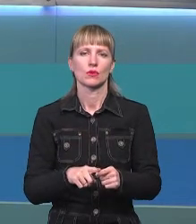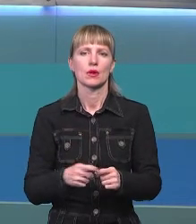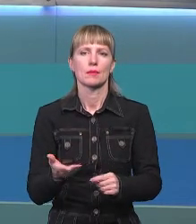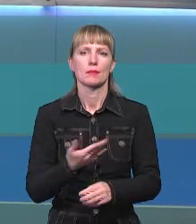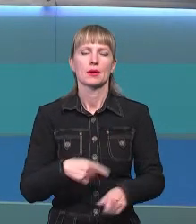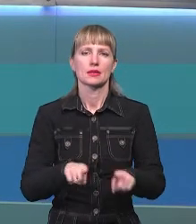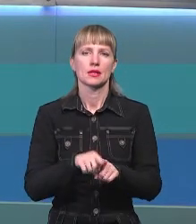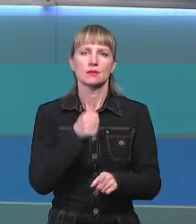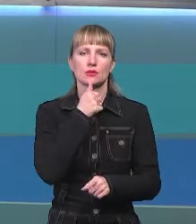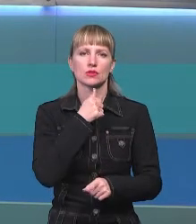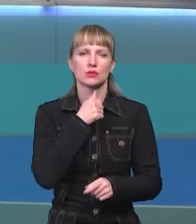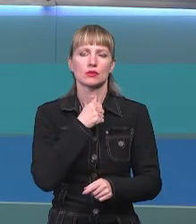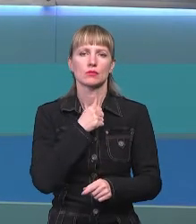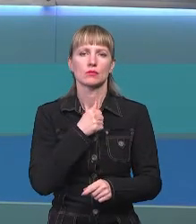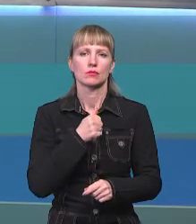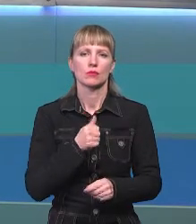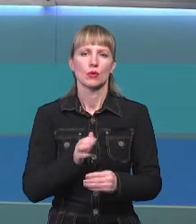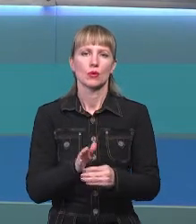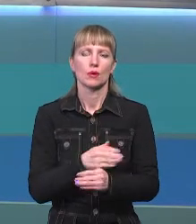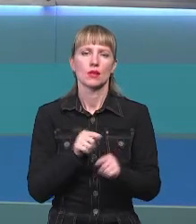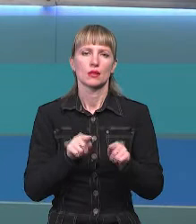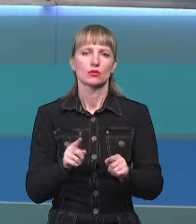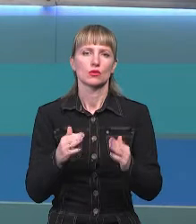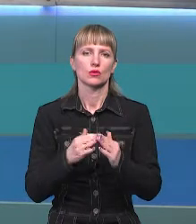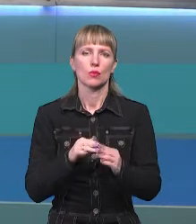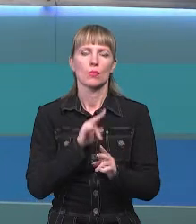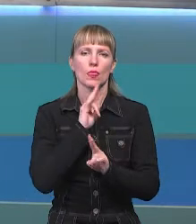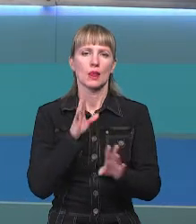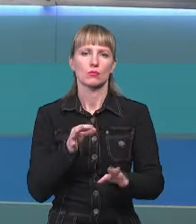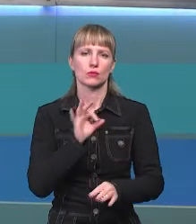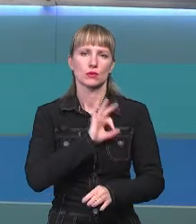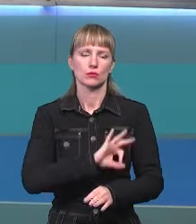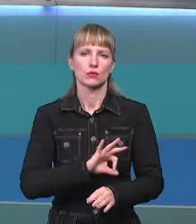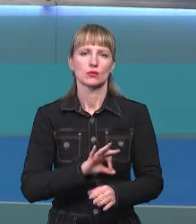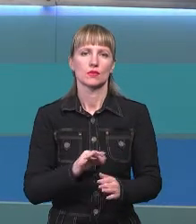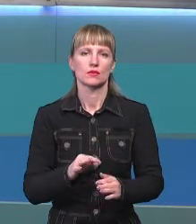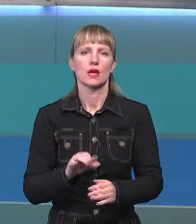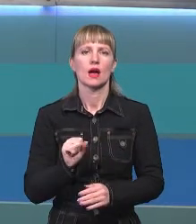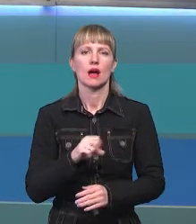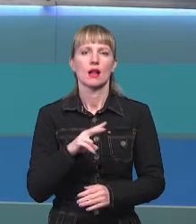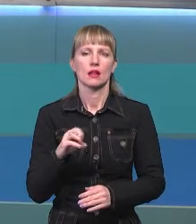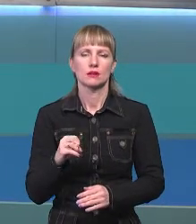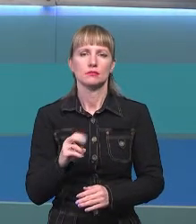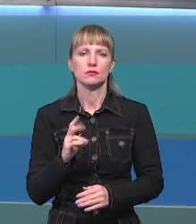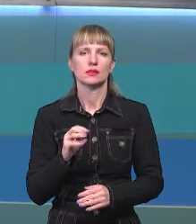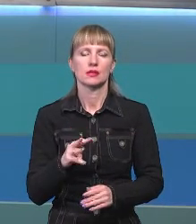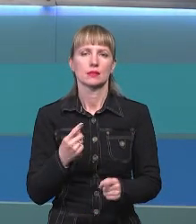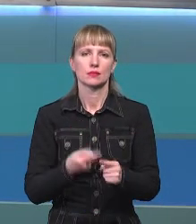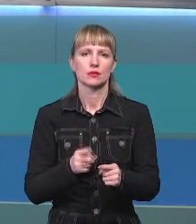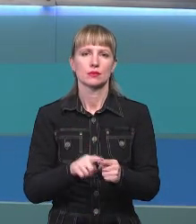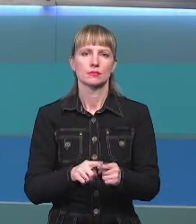таким чином унеможливуємо те, що будинок не буде введений в експлуатацію. Але ж, окрім цього,